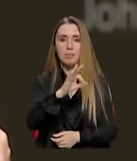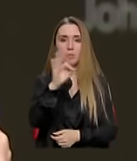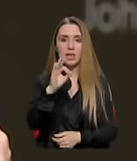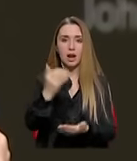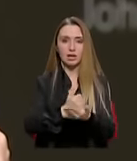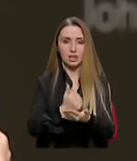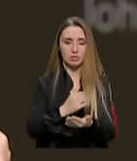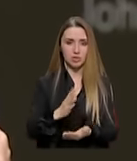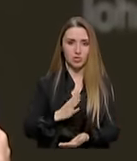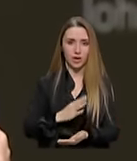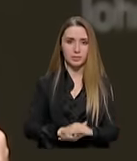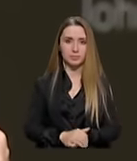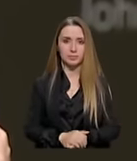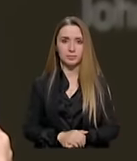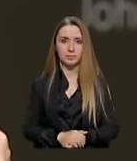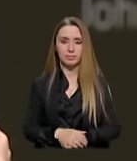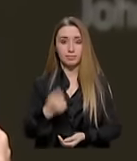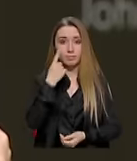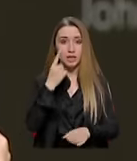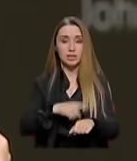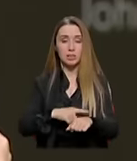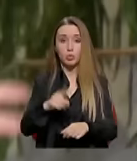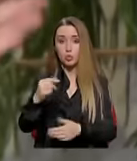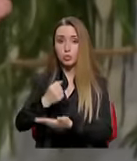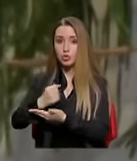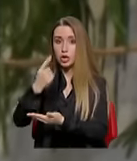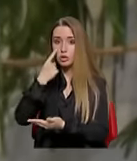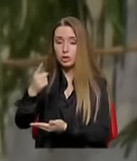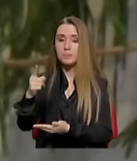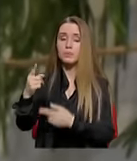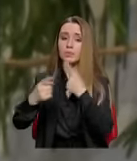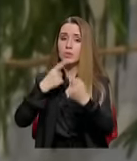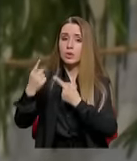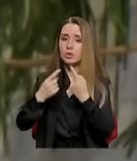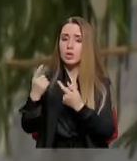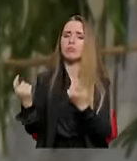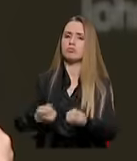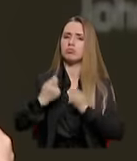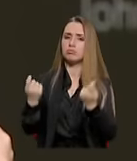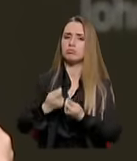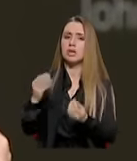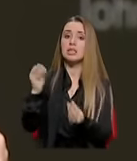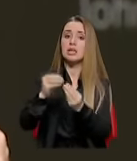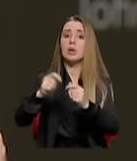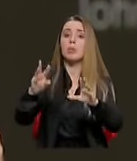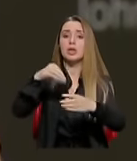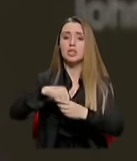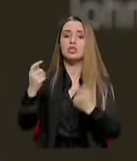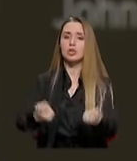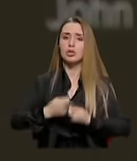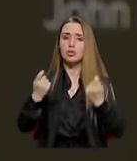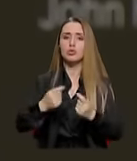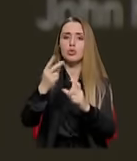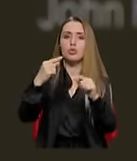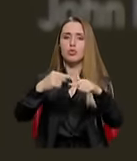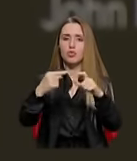gelirimiz var baktığınız zaman yani bu bütçeyle tüm bu söylediklerin zorluyoruz zam yapmamak için zorluyoruz üfle